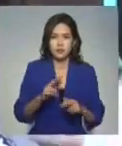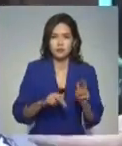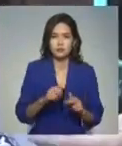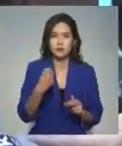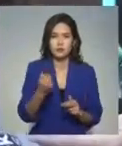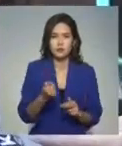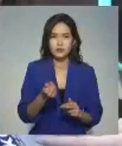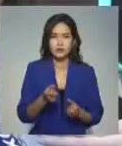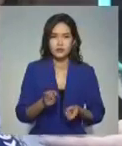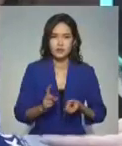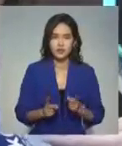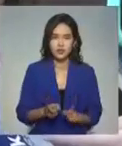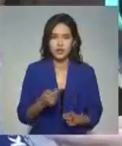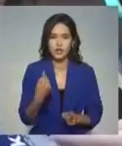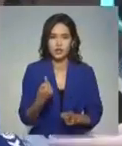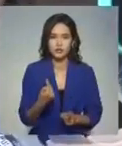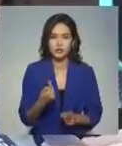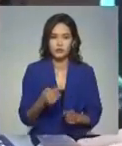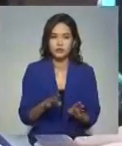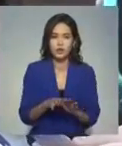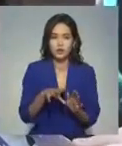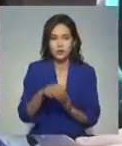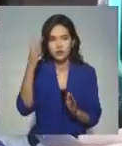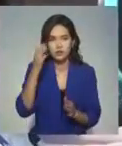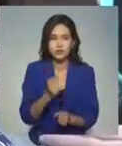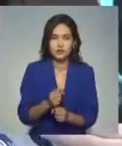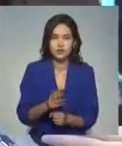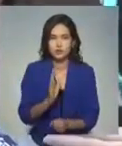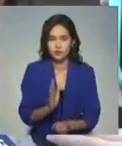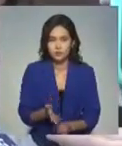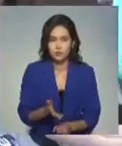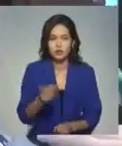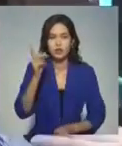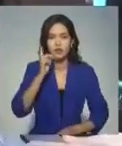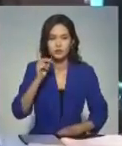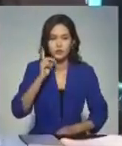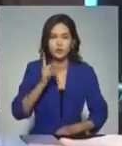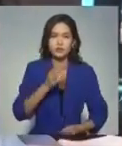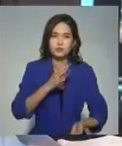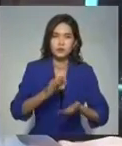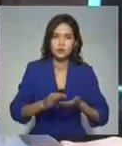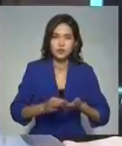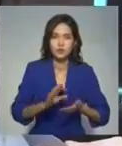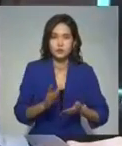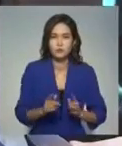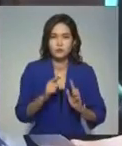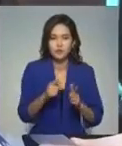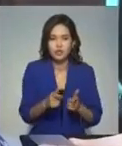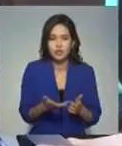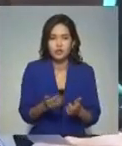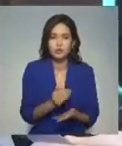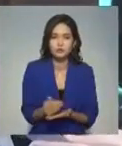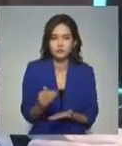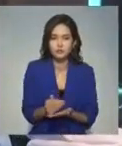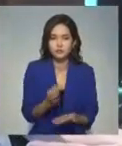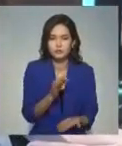реакцию, должны выбрать участок. Мы это сделали в прошлом году. То есть теперь мы в этом году должны его затвердить решением, к